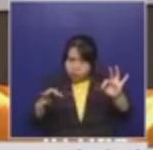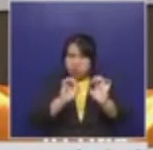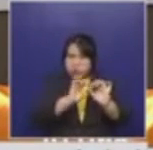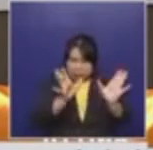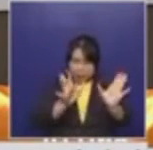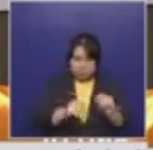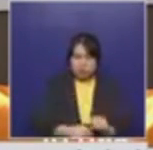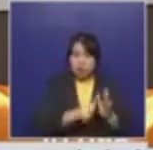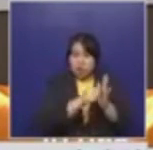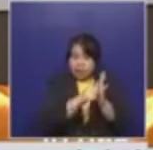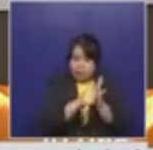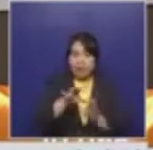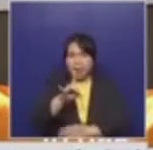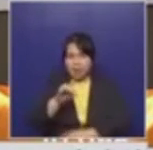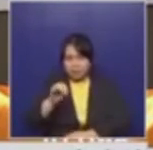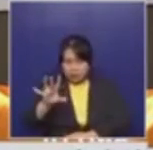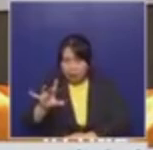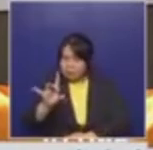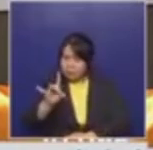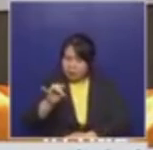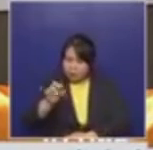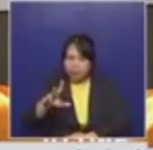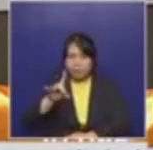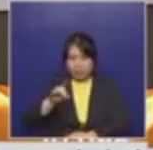คือว่าจะต้องลงรายละเอียดให้ชัดเจนครับจะต้องไปแก้ข้ออื่นด้วยครับอย่างน้อยก็คือข้อ83ก็ 84